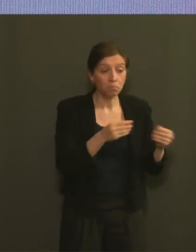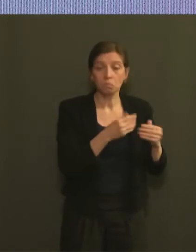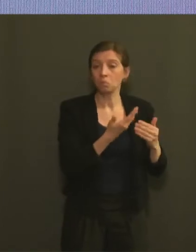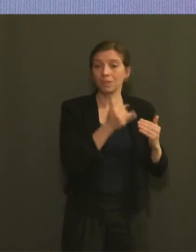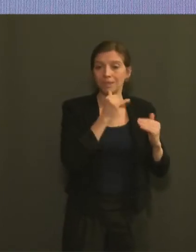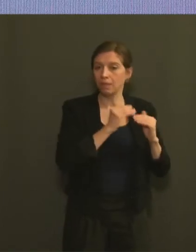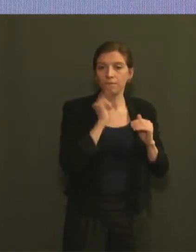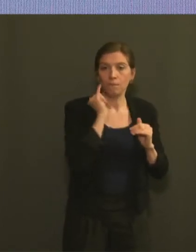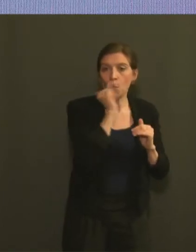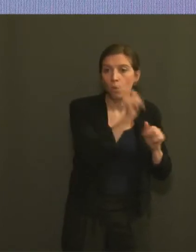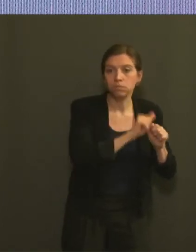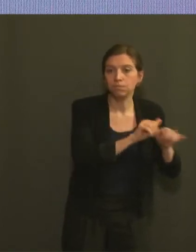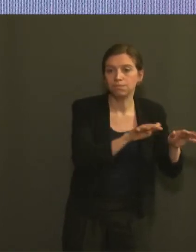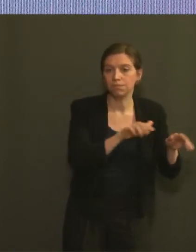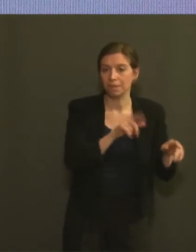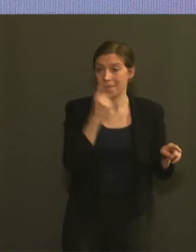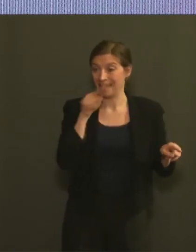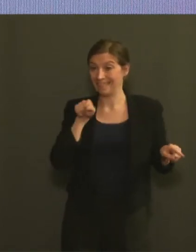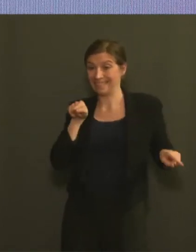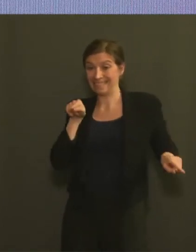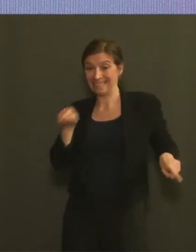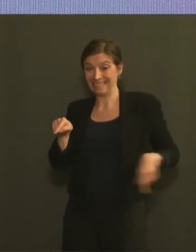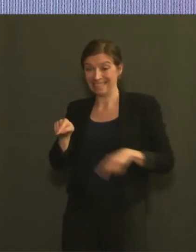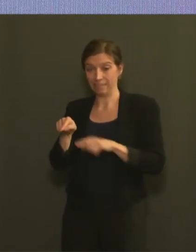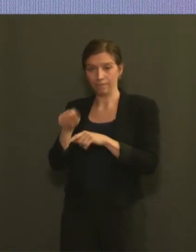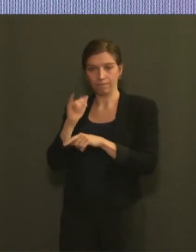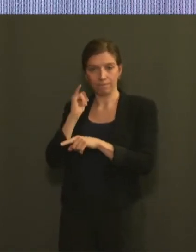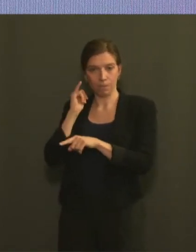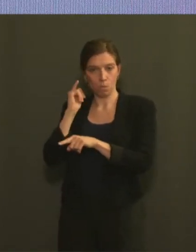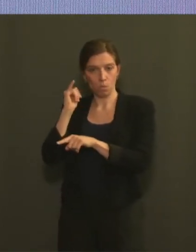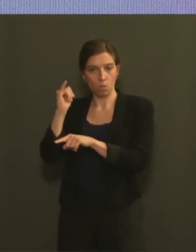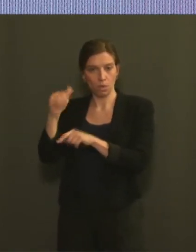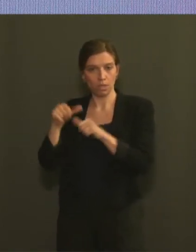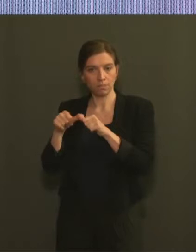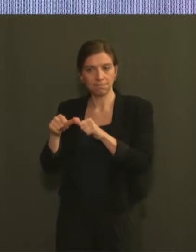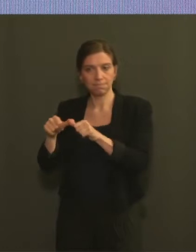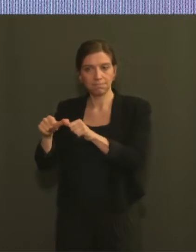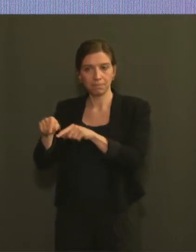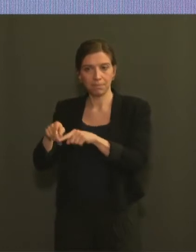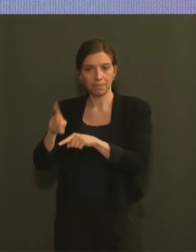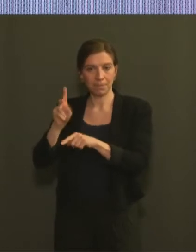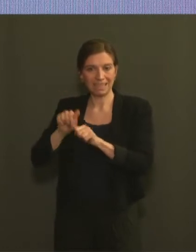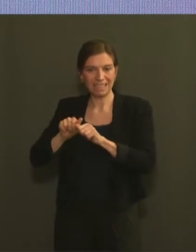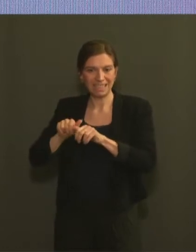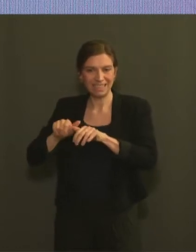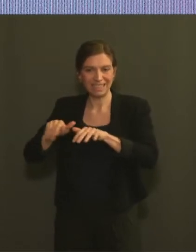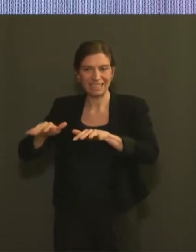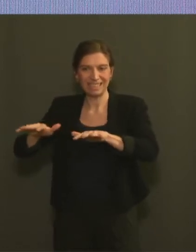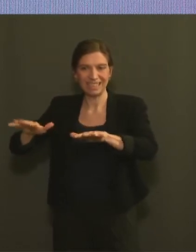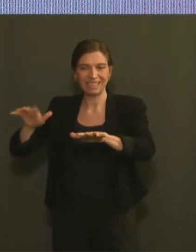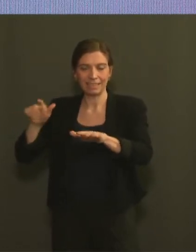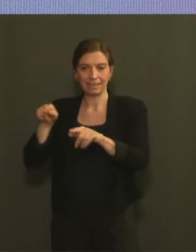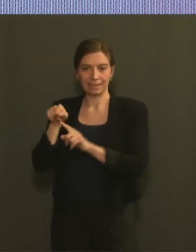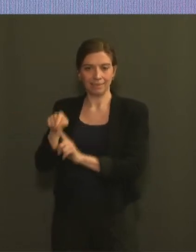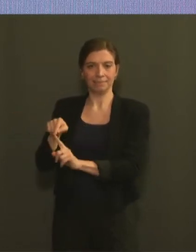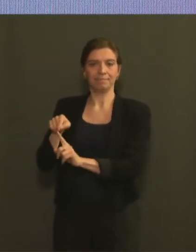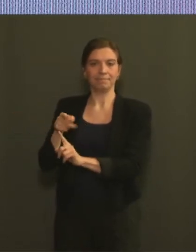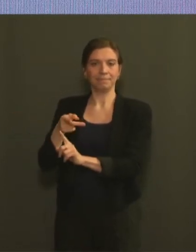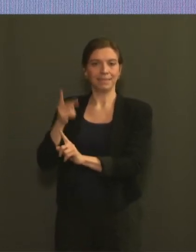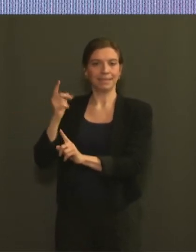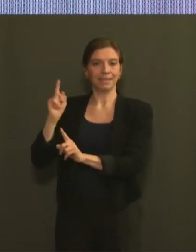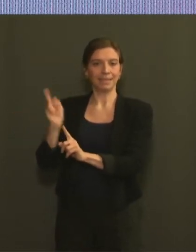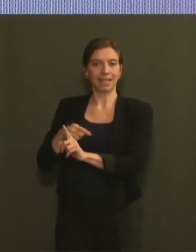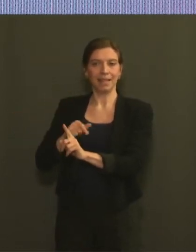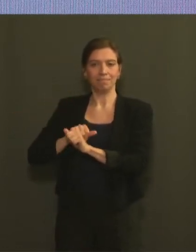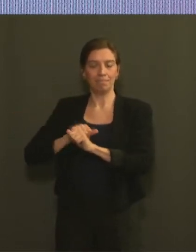variantes snipers dominant bordeaux vague yves d'autres marques mais des